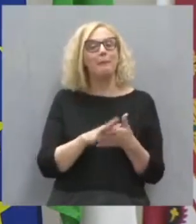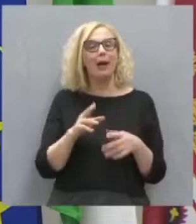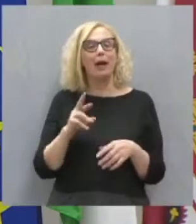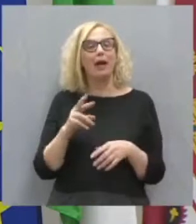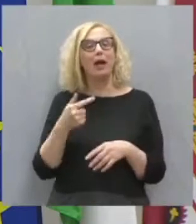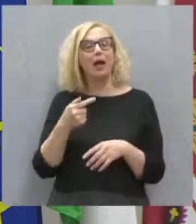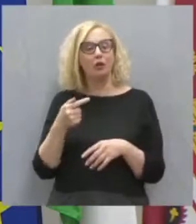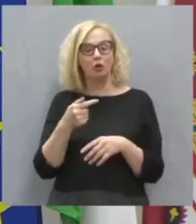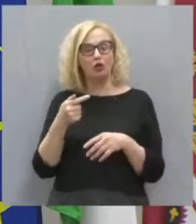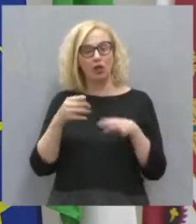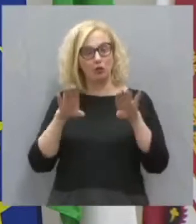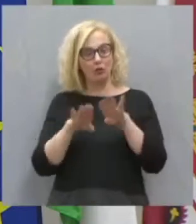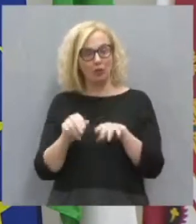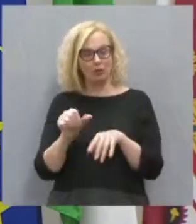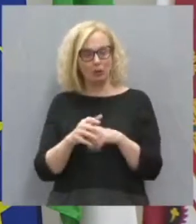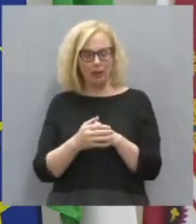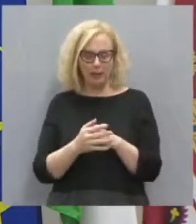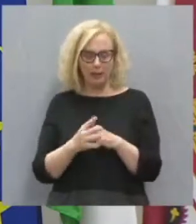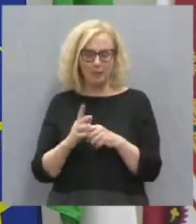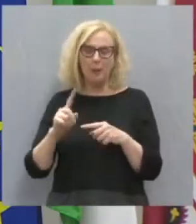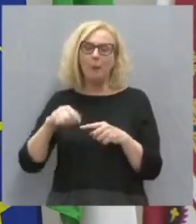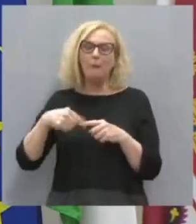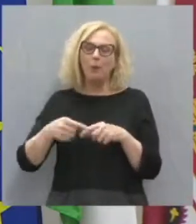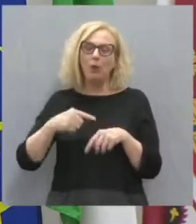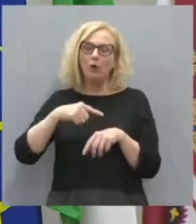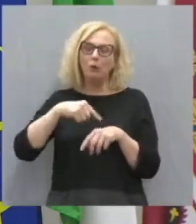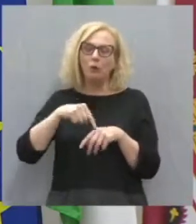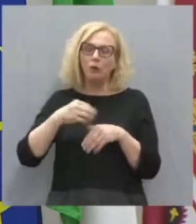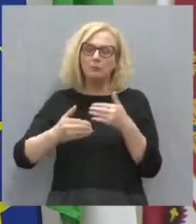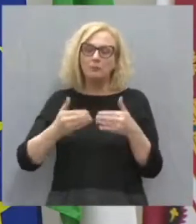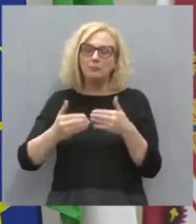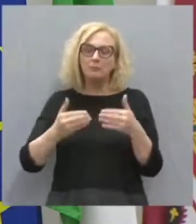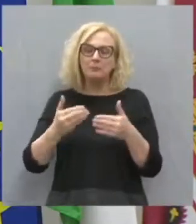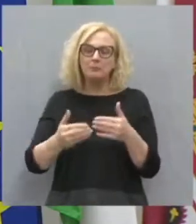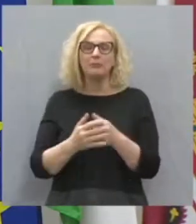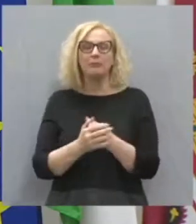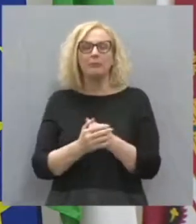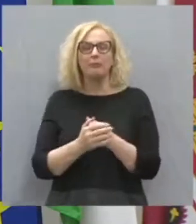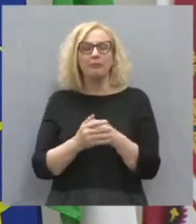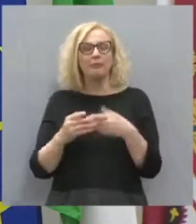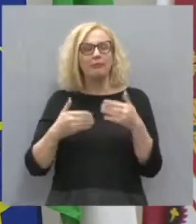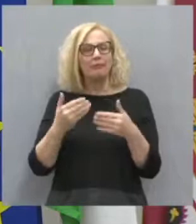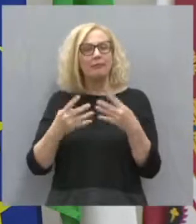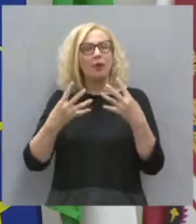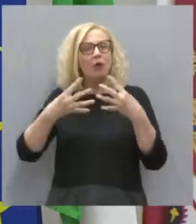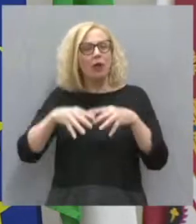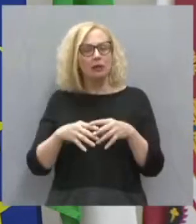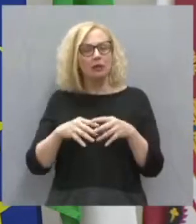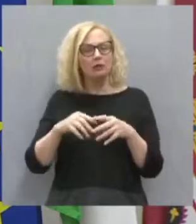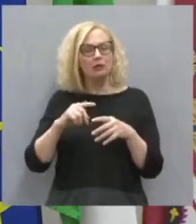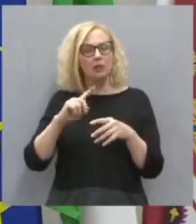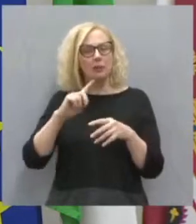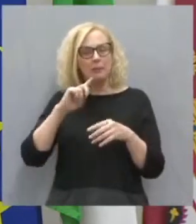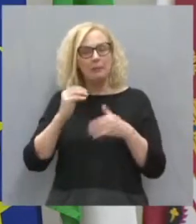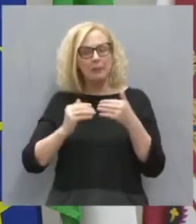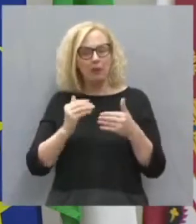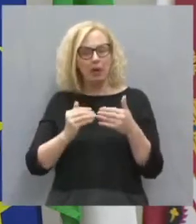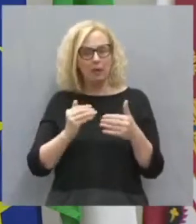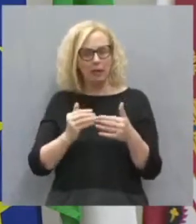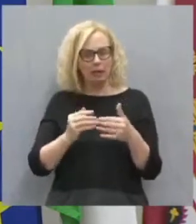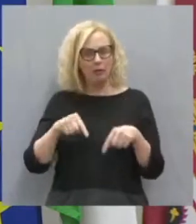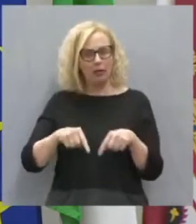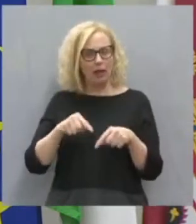accennato questo tema nel corso delle ore poi si è perfezionata una organizzazione di un iniziativa della quale vorremmo